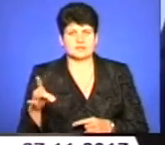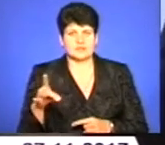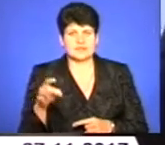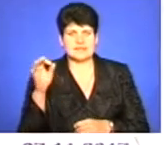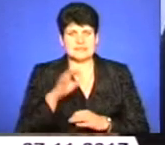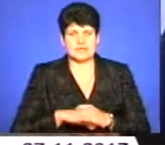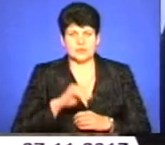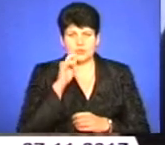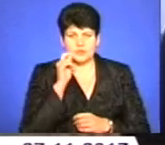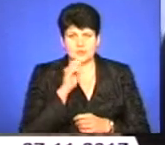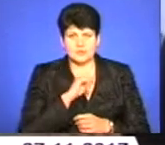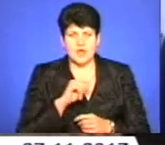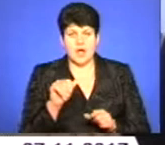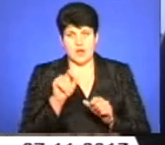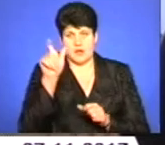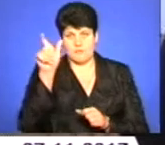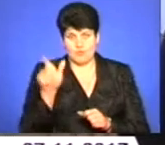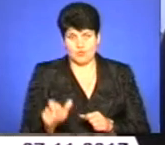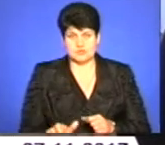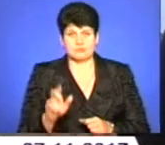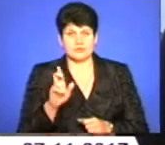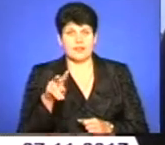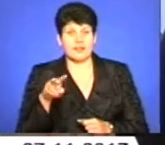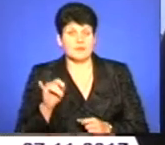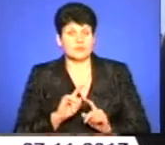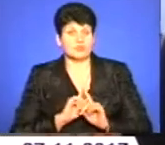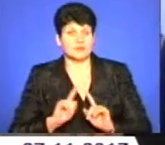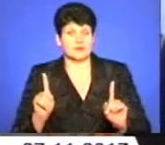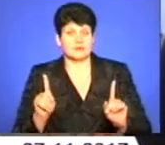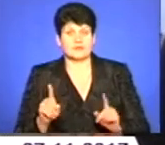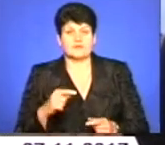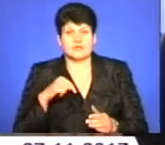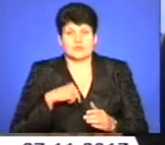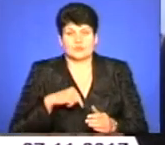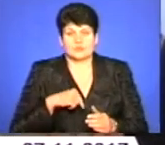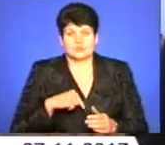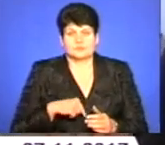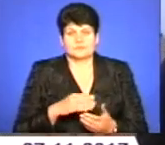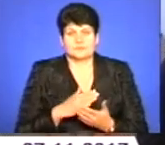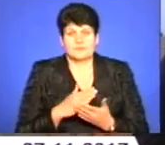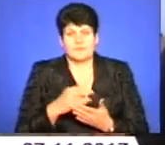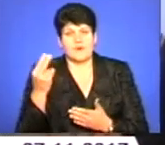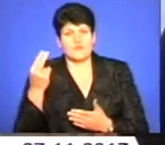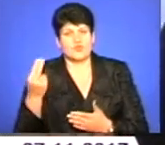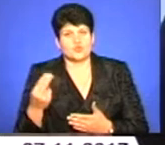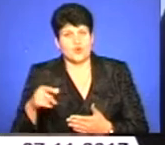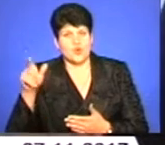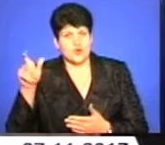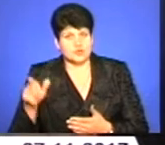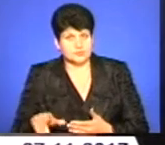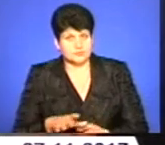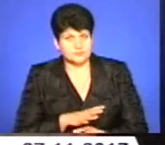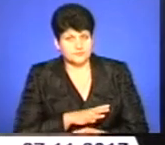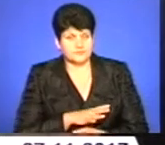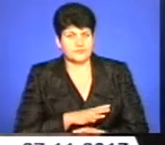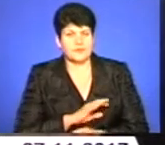Західній Україні. Постать самого Богдана Лепка унікальна, тому що він в собі зосередив і художника, про якого мало хто знає, але